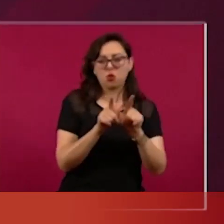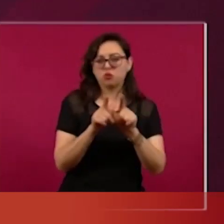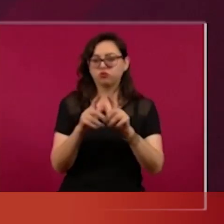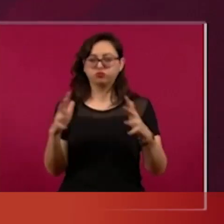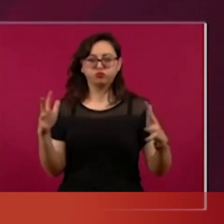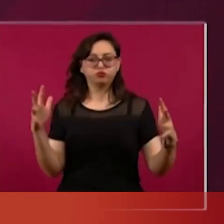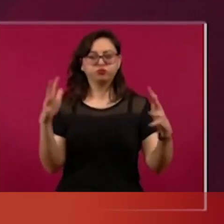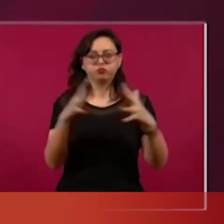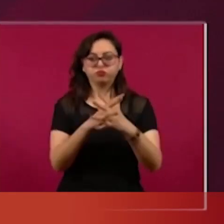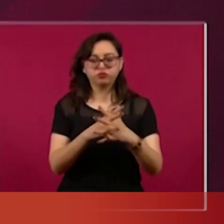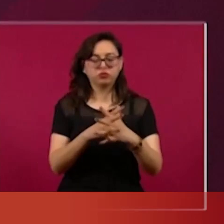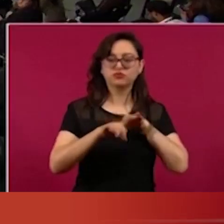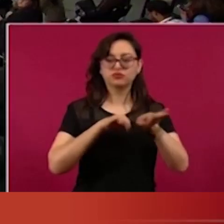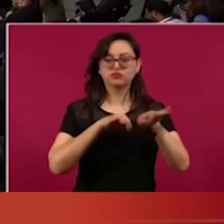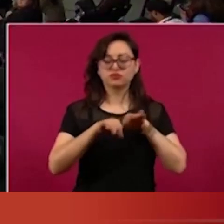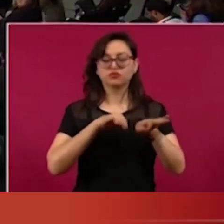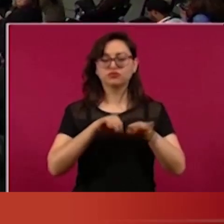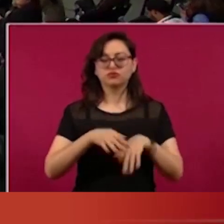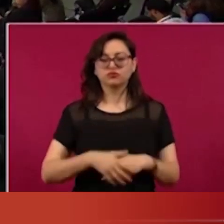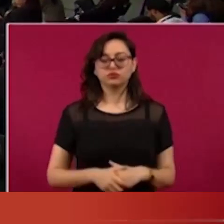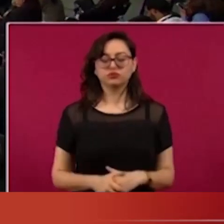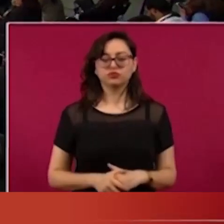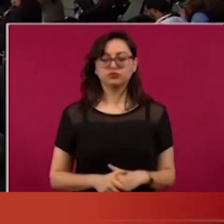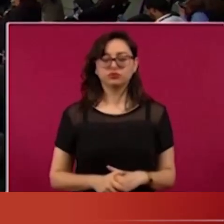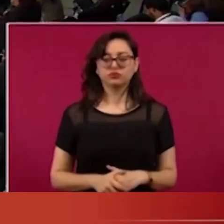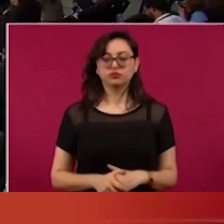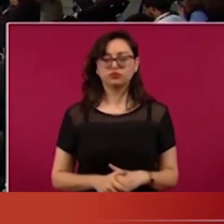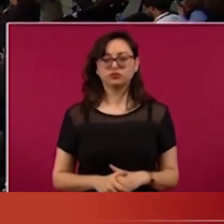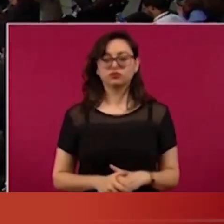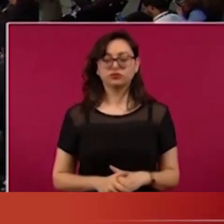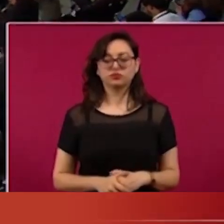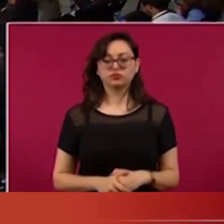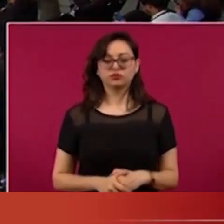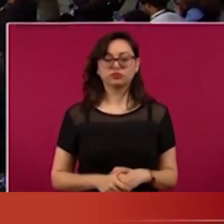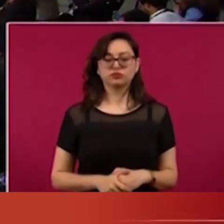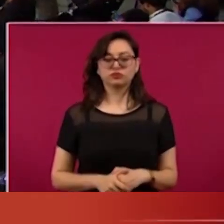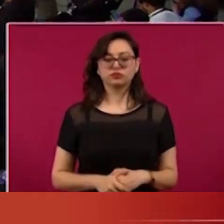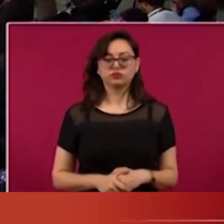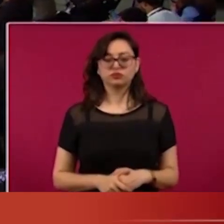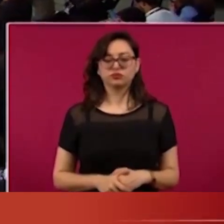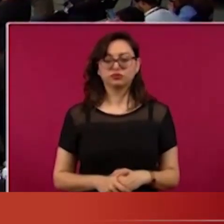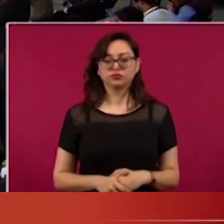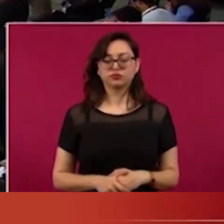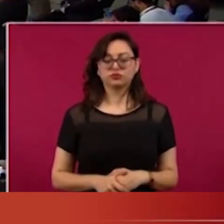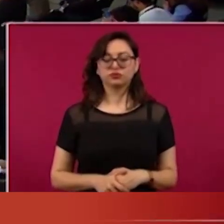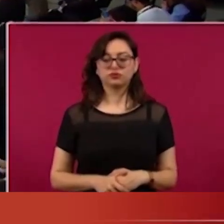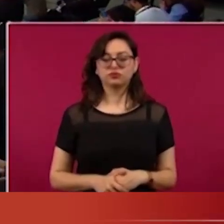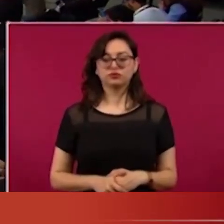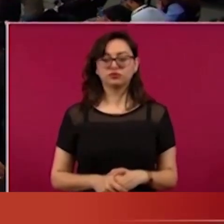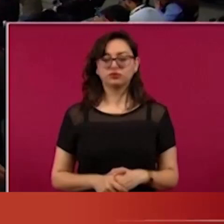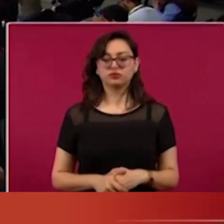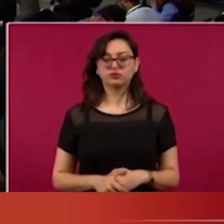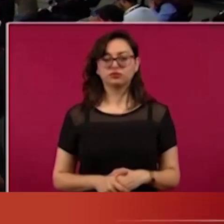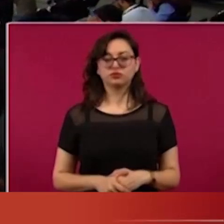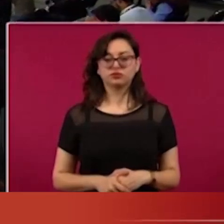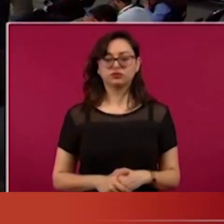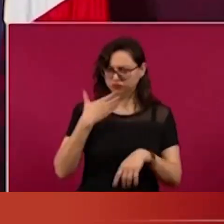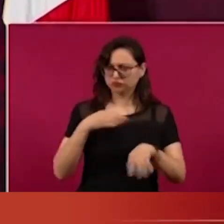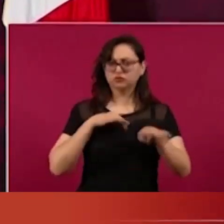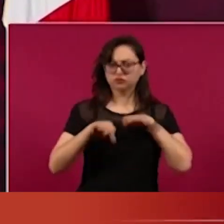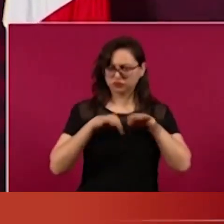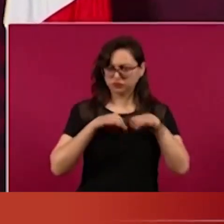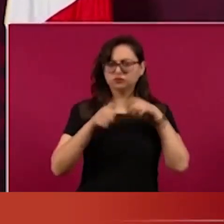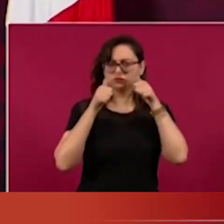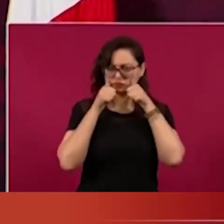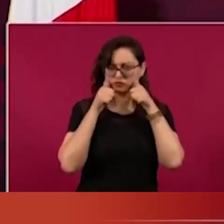斯，这座墨西哥边境城市和美国德州布朗斯维尔市隔河相对。FBI 圣安东尼奥分部